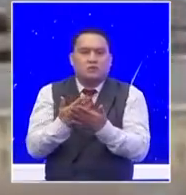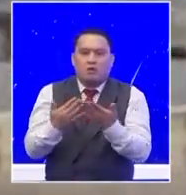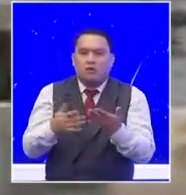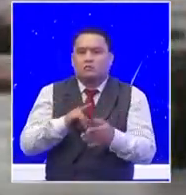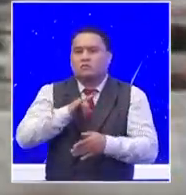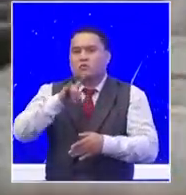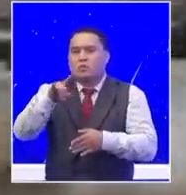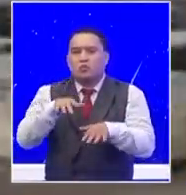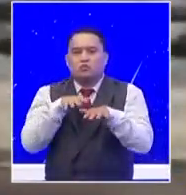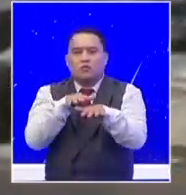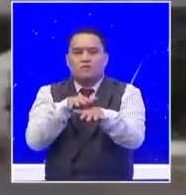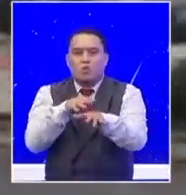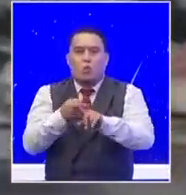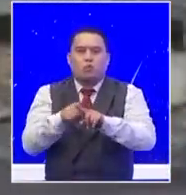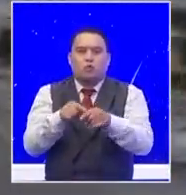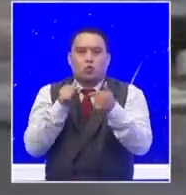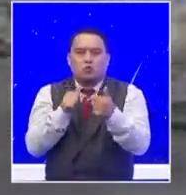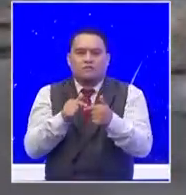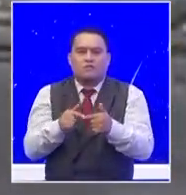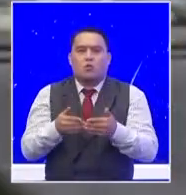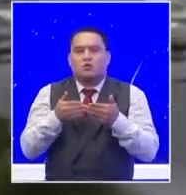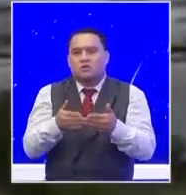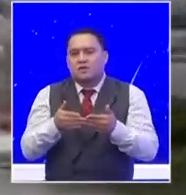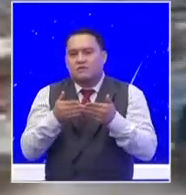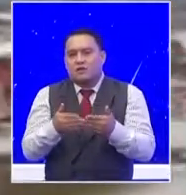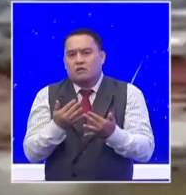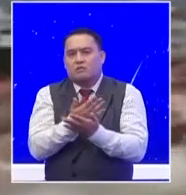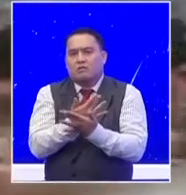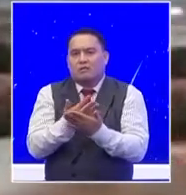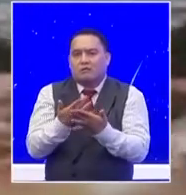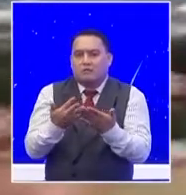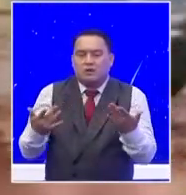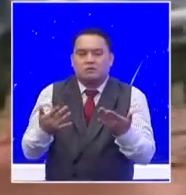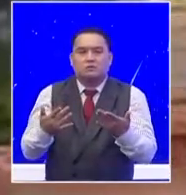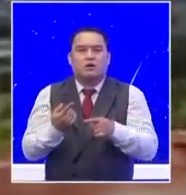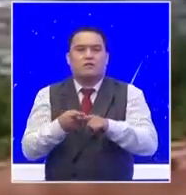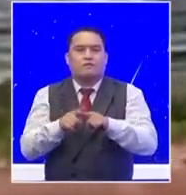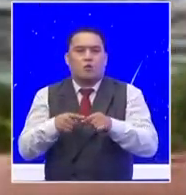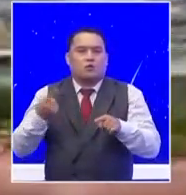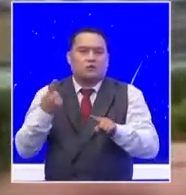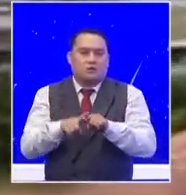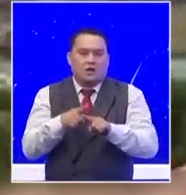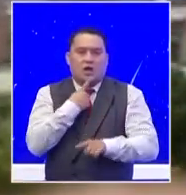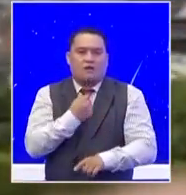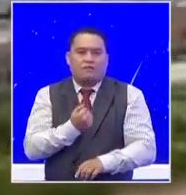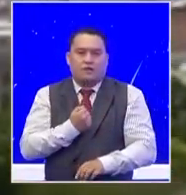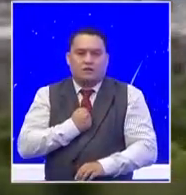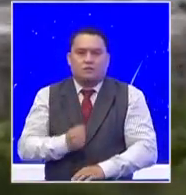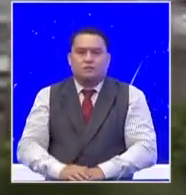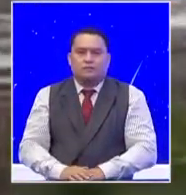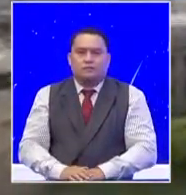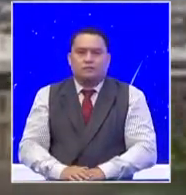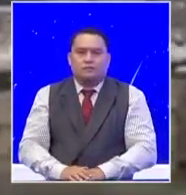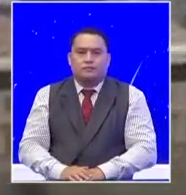бомбардировщиками, штурмовиками, противолодочными самолетами, самолетами-амфибиями, самолетом дальнего радиолокационного обнаружения и наведения